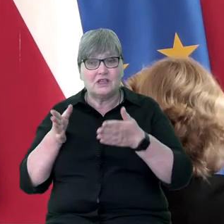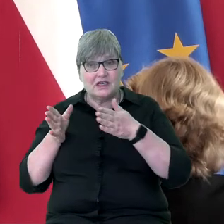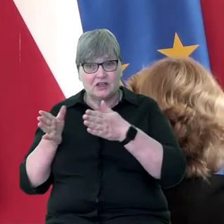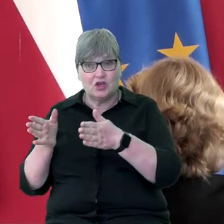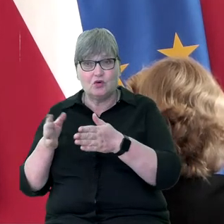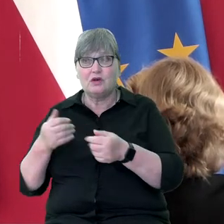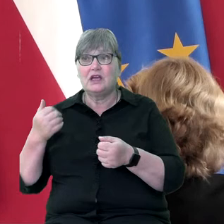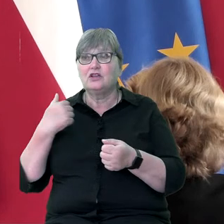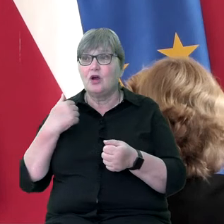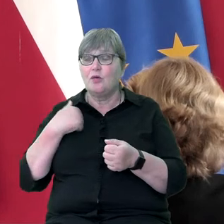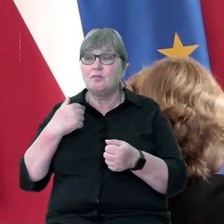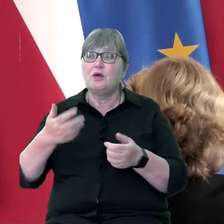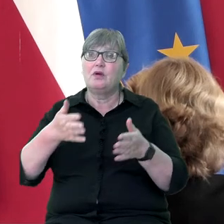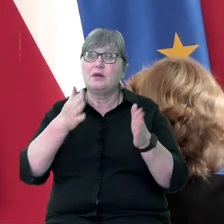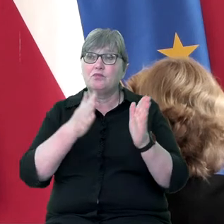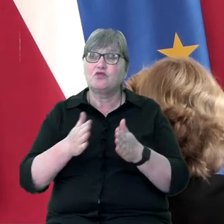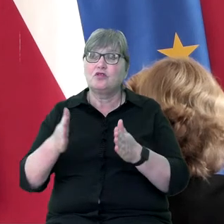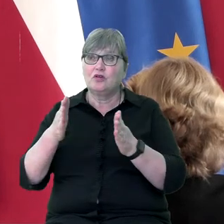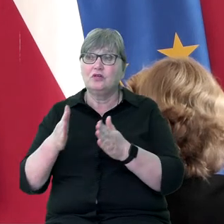to były te przygotowania